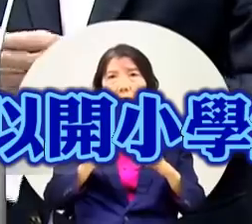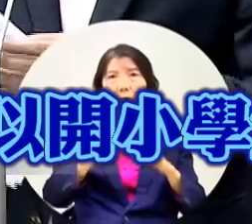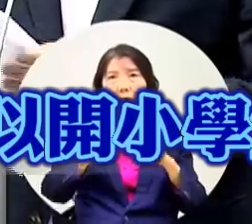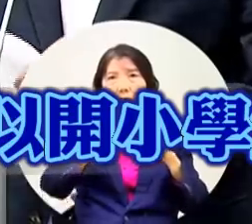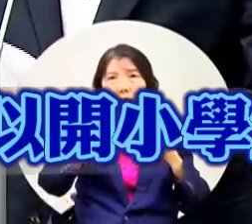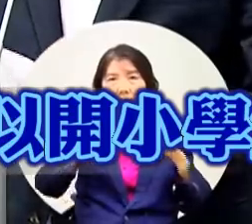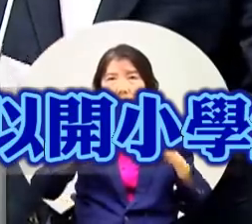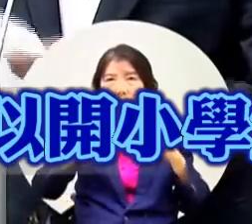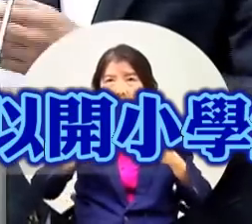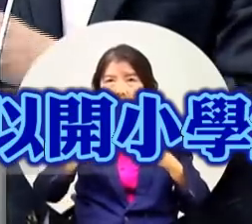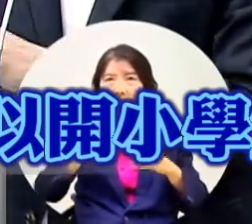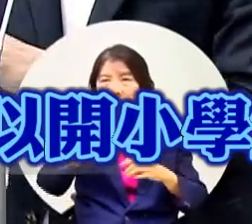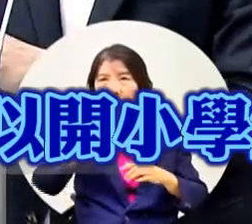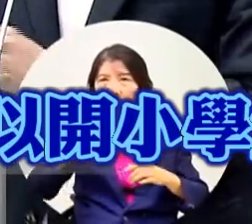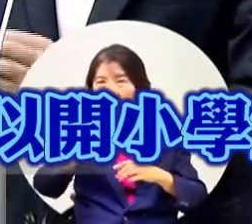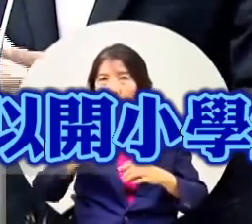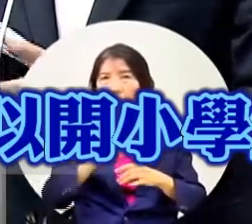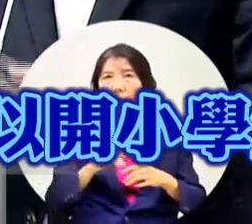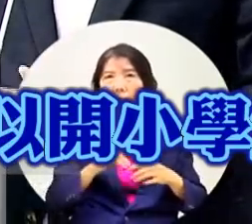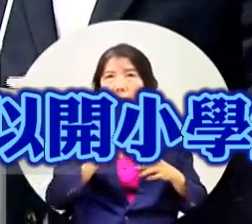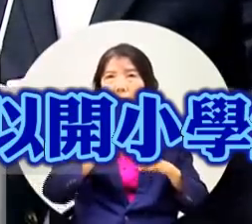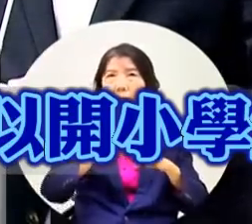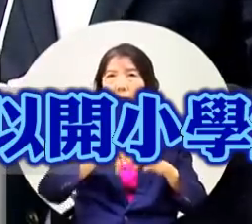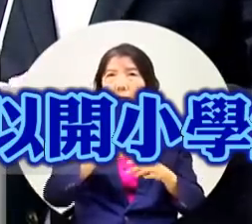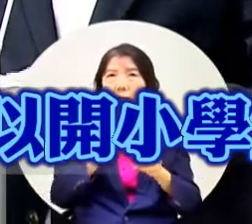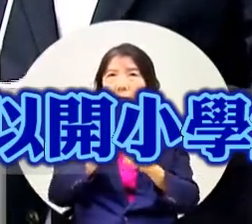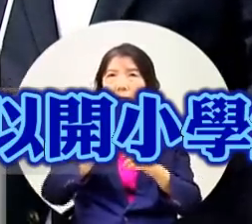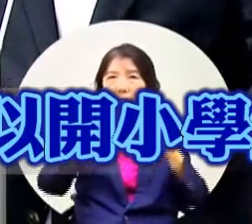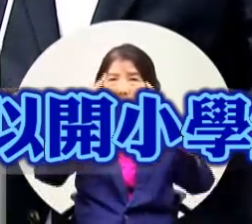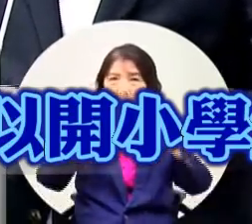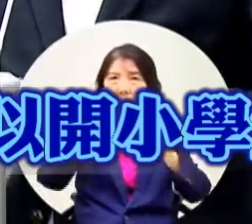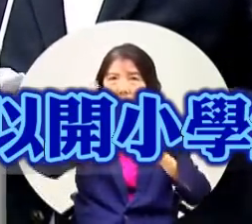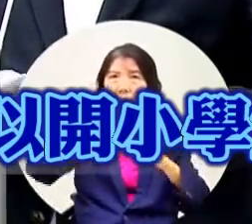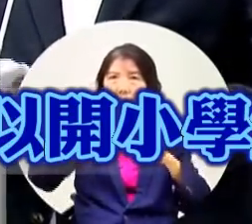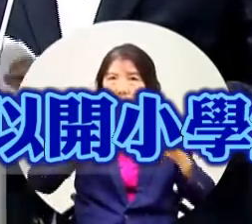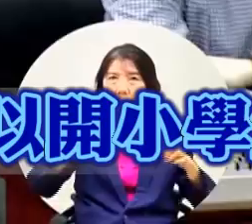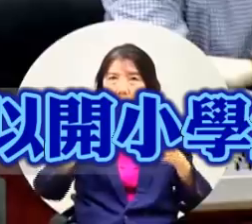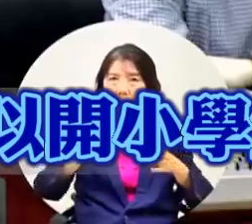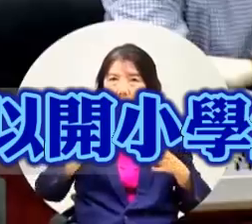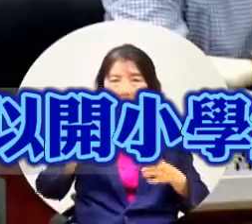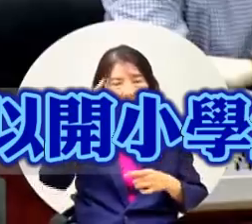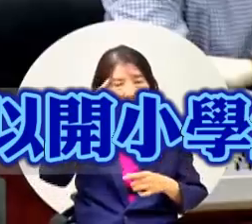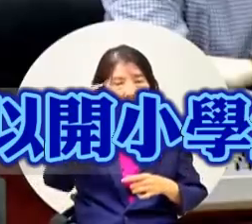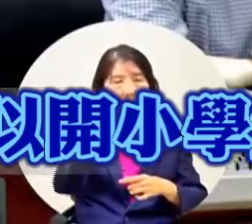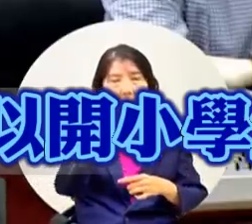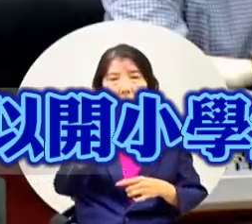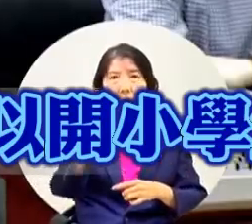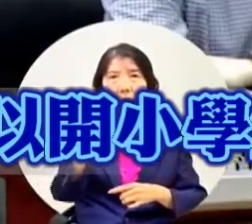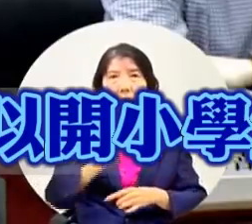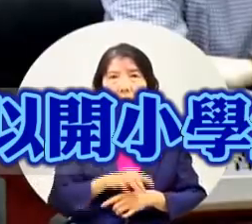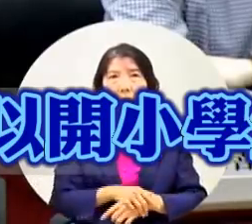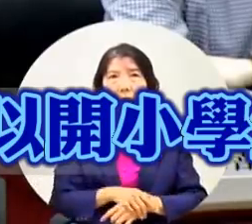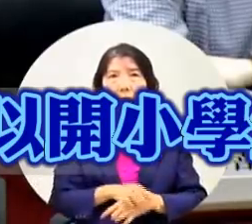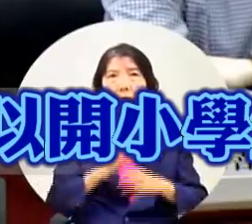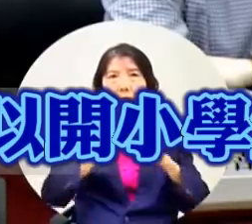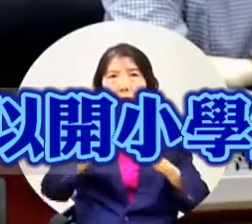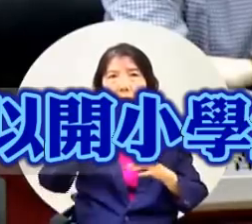好，那局长请坐。再来，请教一下市长，大港的意义是什么？请市长